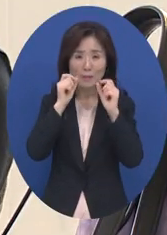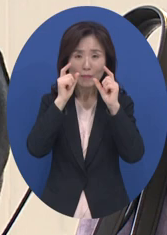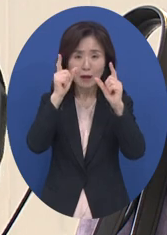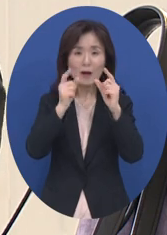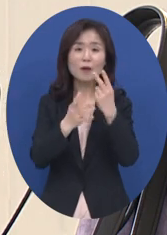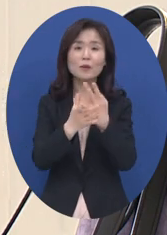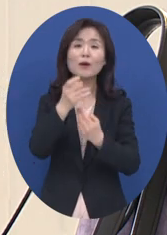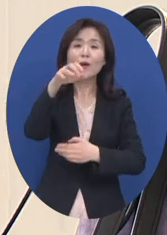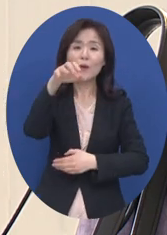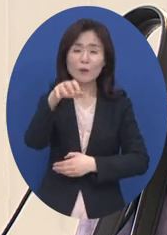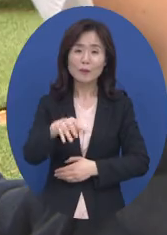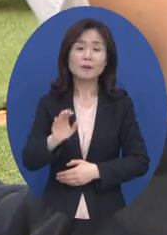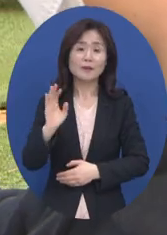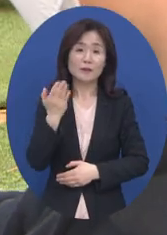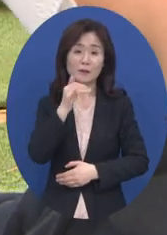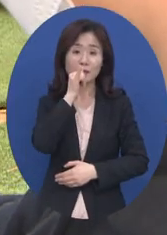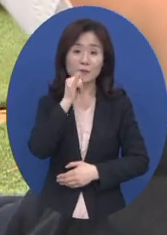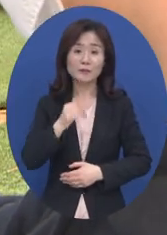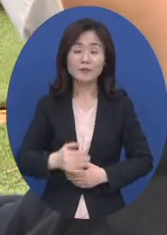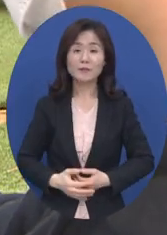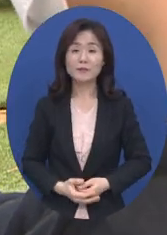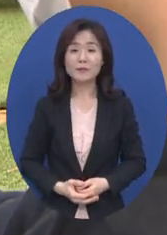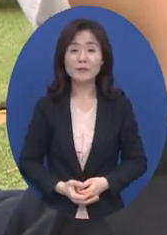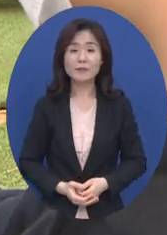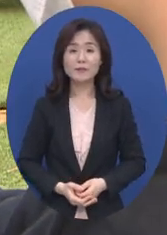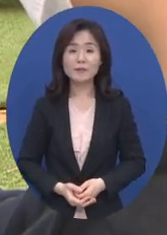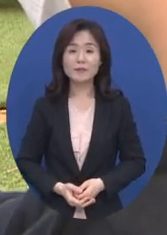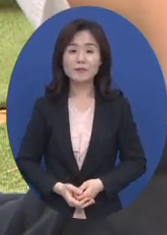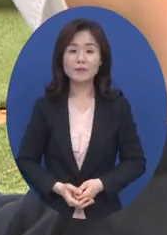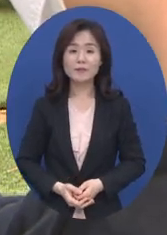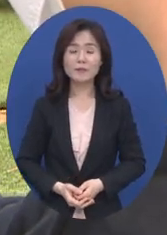거듭나고 있습니다 경기 줄 팁의 김태 입니다